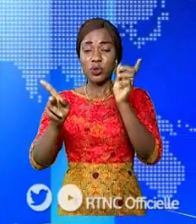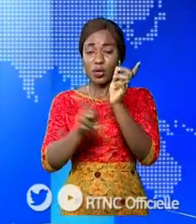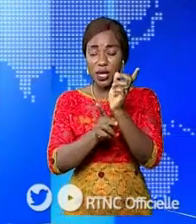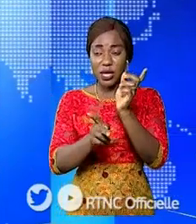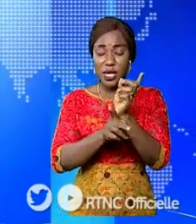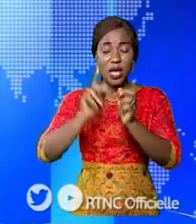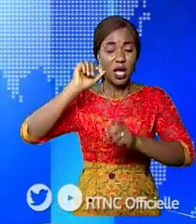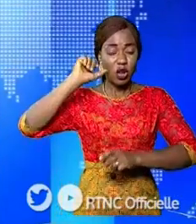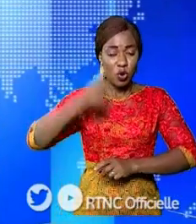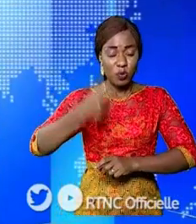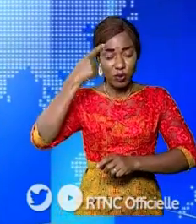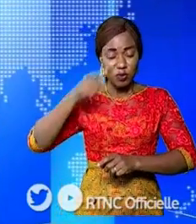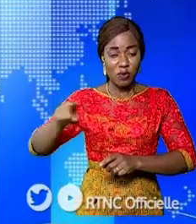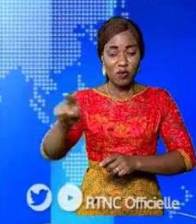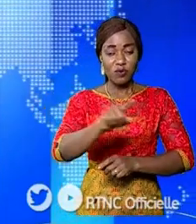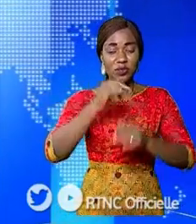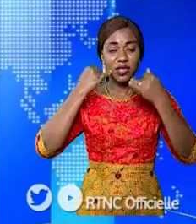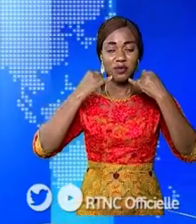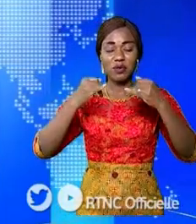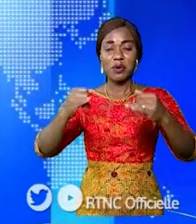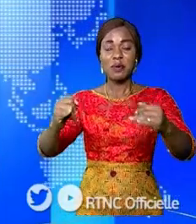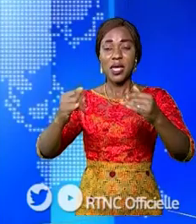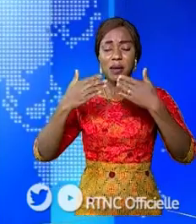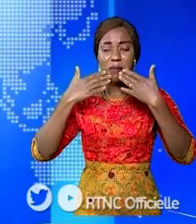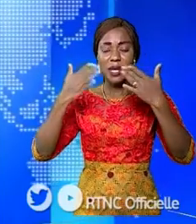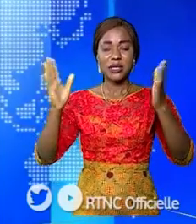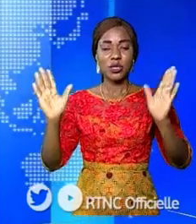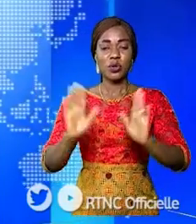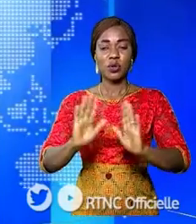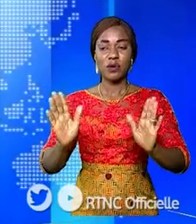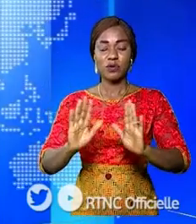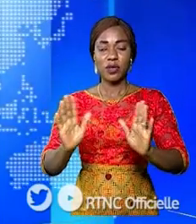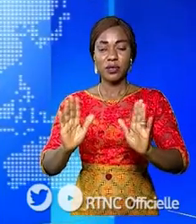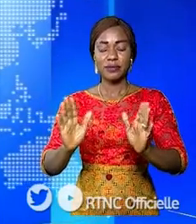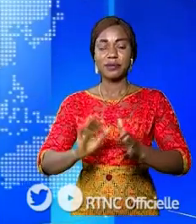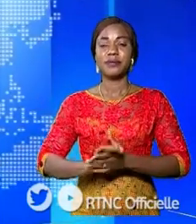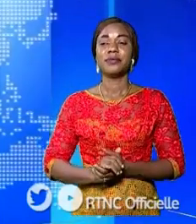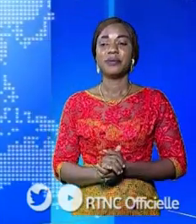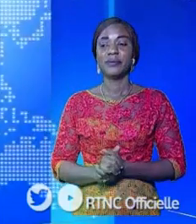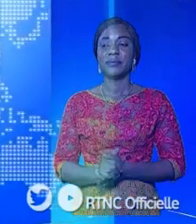vôtre à 22h pour une autre édition d'information. Au revoir et à très bientôt.